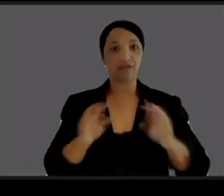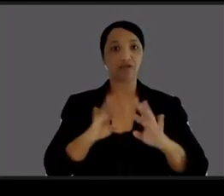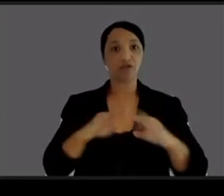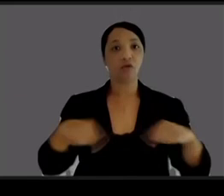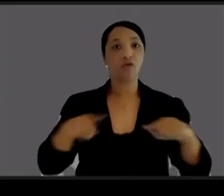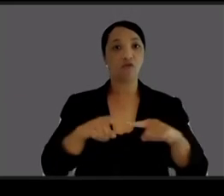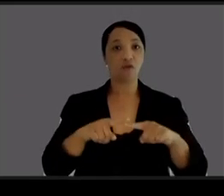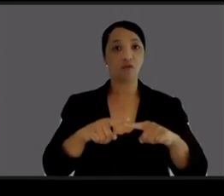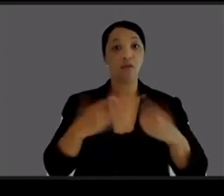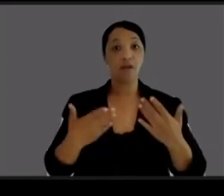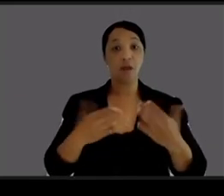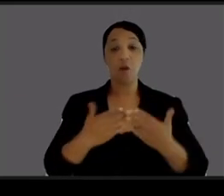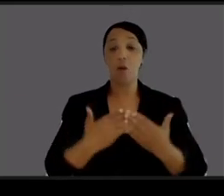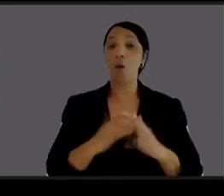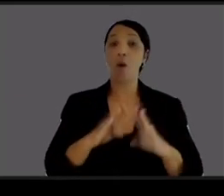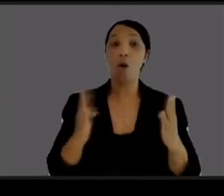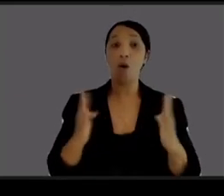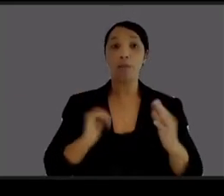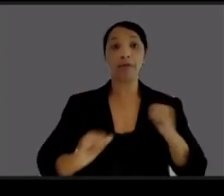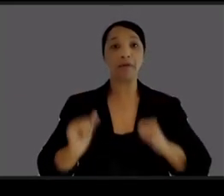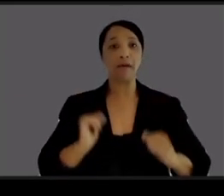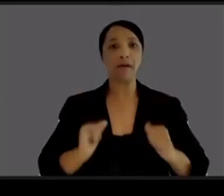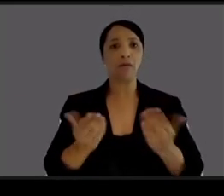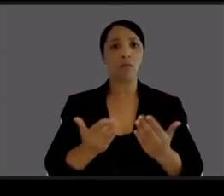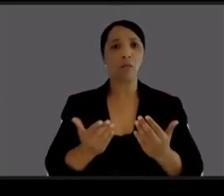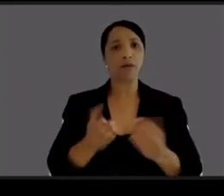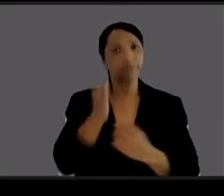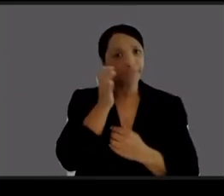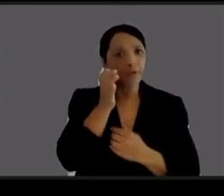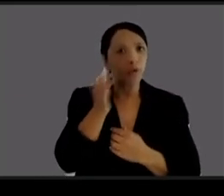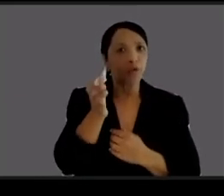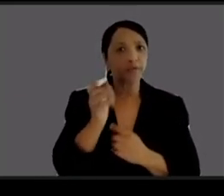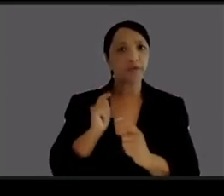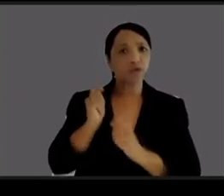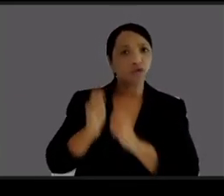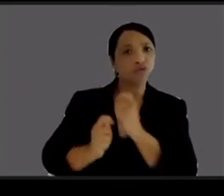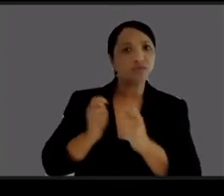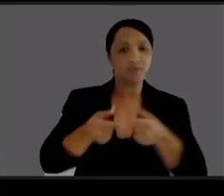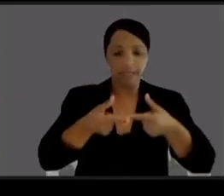سوف نعرض عليكم